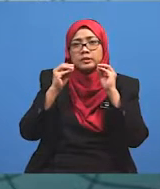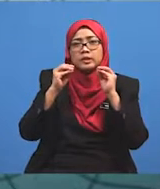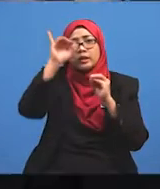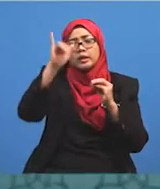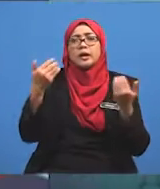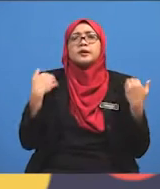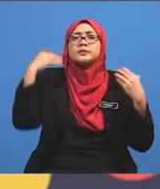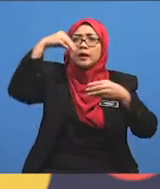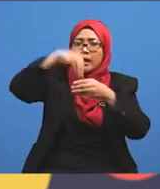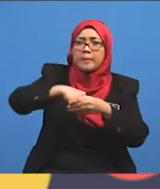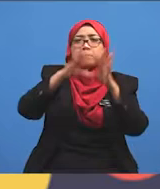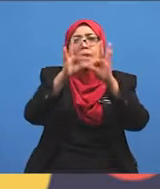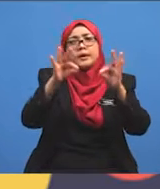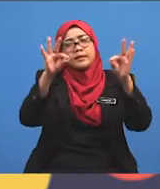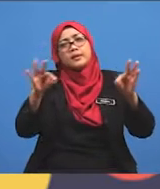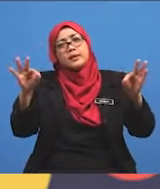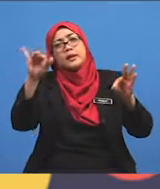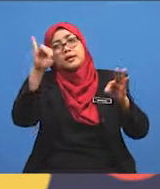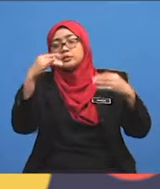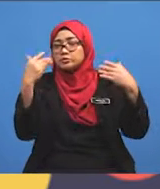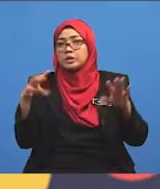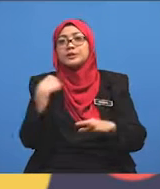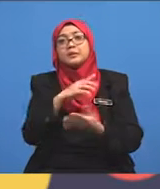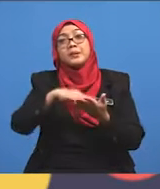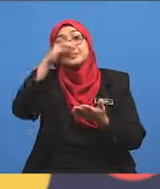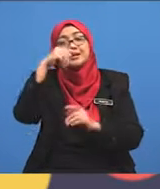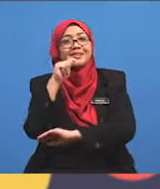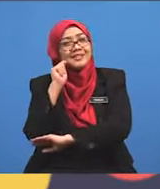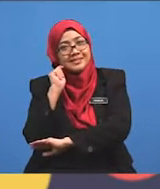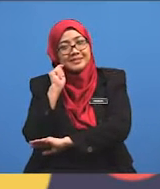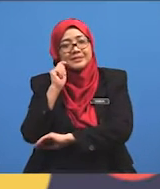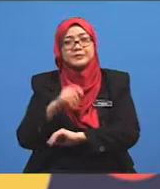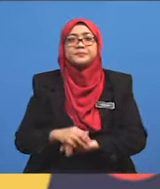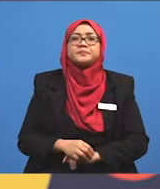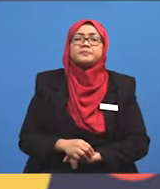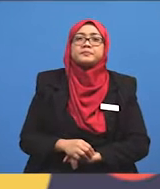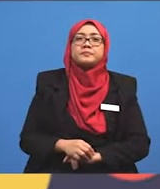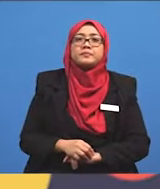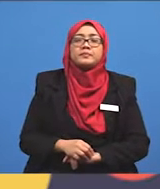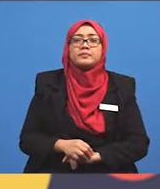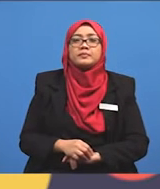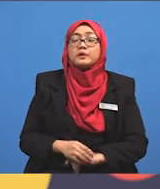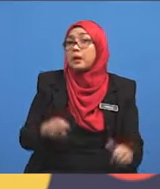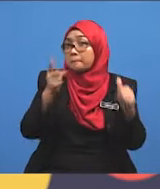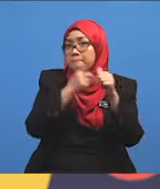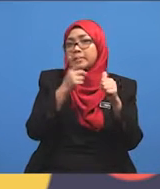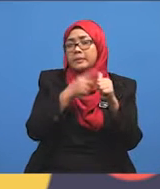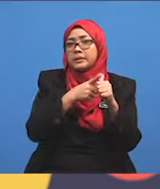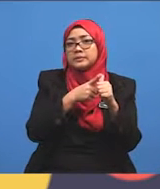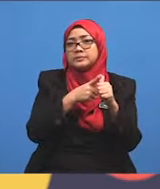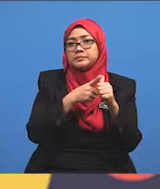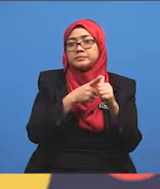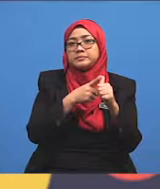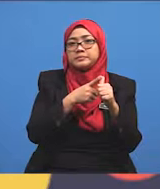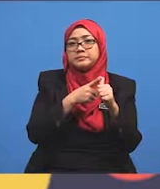ini. Pengajaran ayat yang boleh kita ambil daripada ayat sebentar tadi ialah